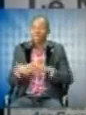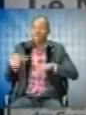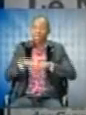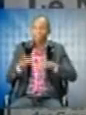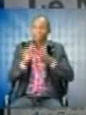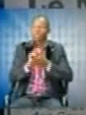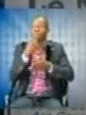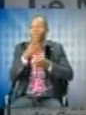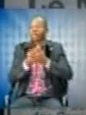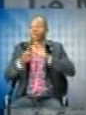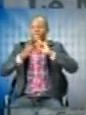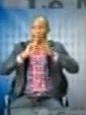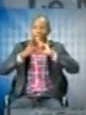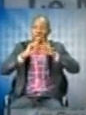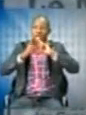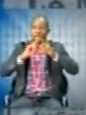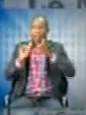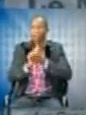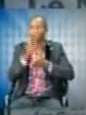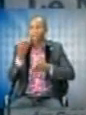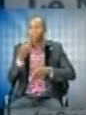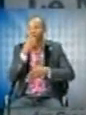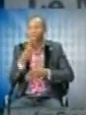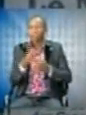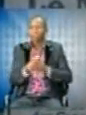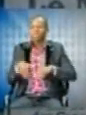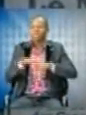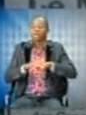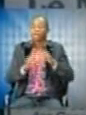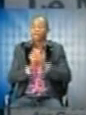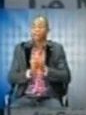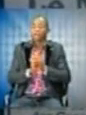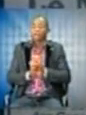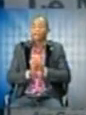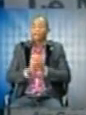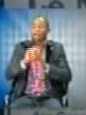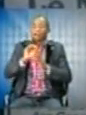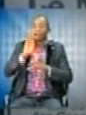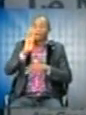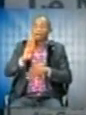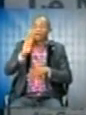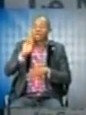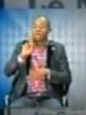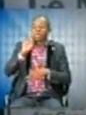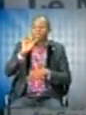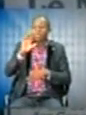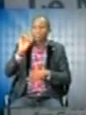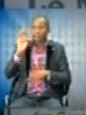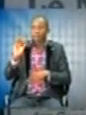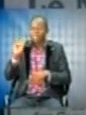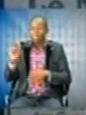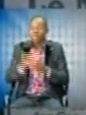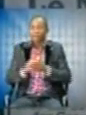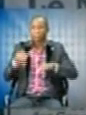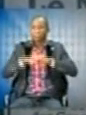d'Afrique. En finale, il a dominé et frappé le Burkina Faso 1-0. Les Super Eagles décrochent leur troisième titre